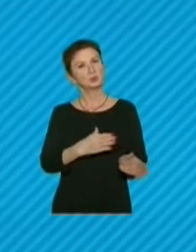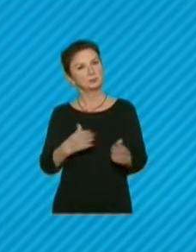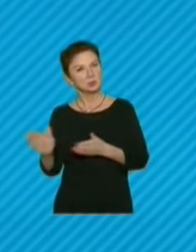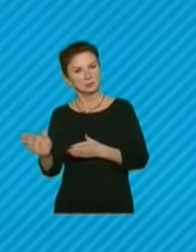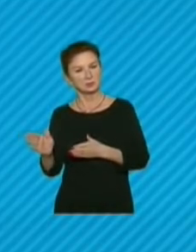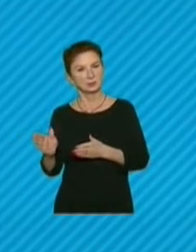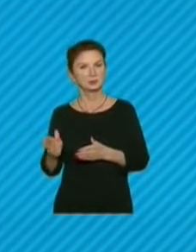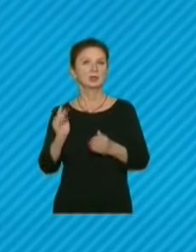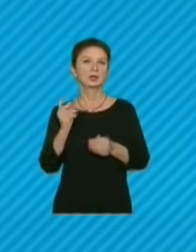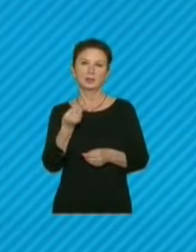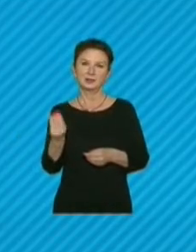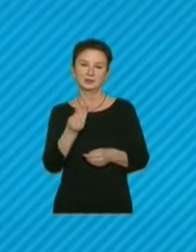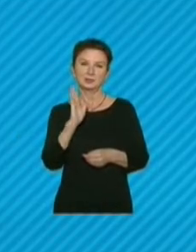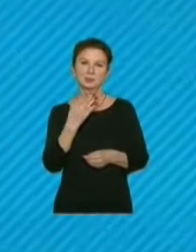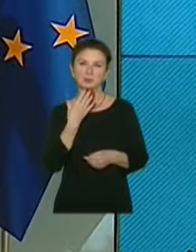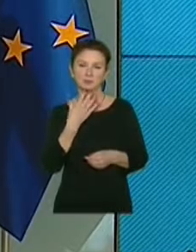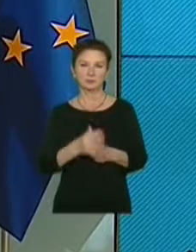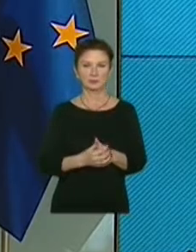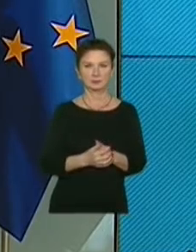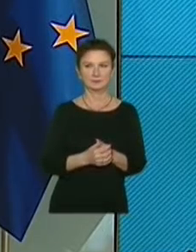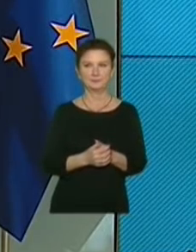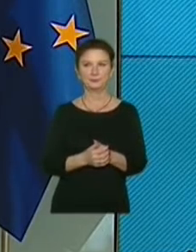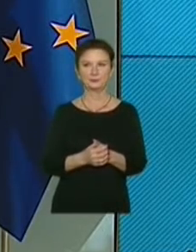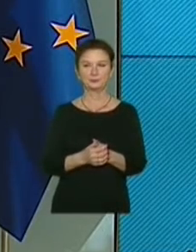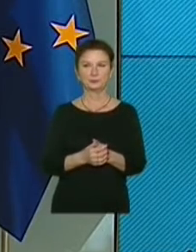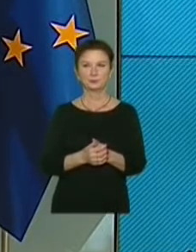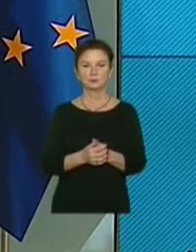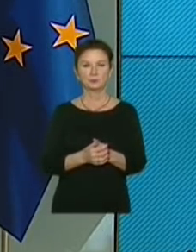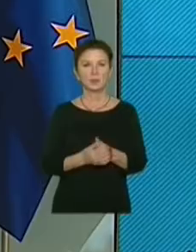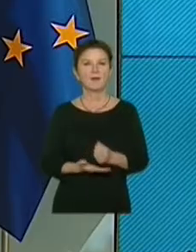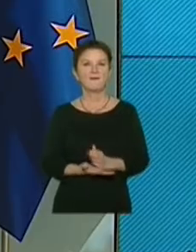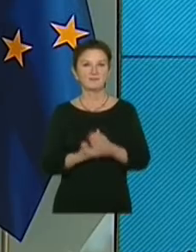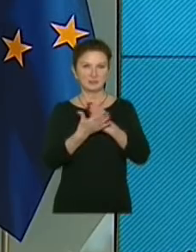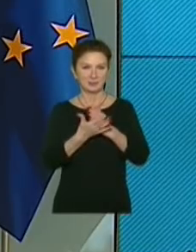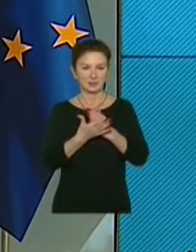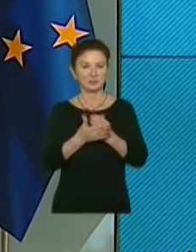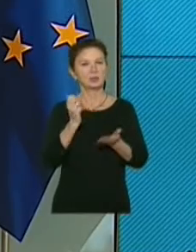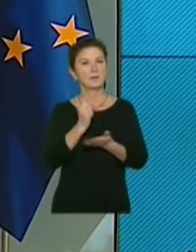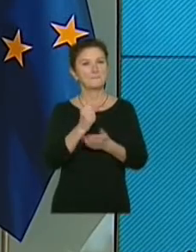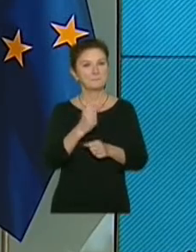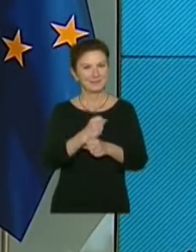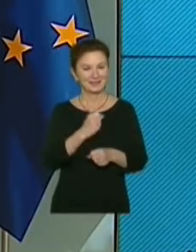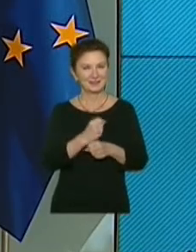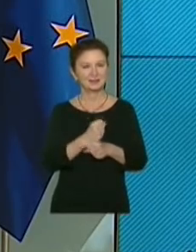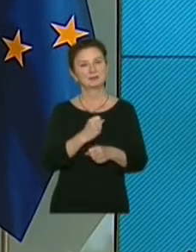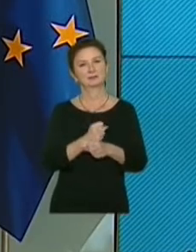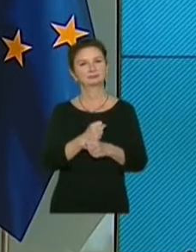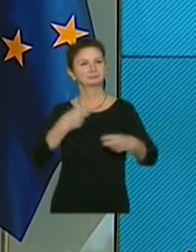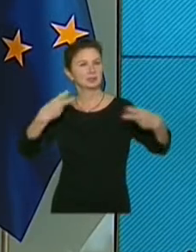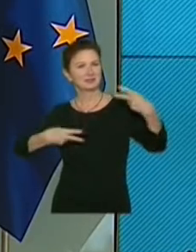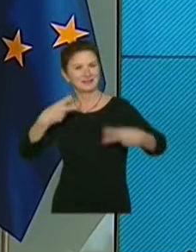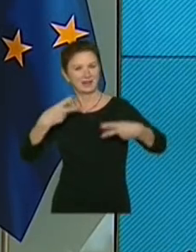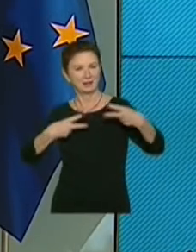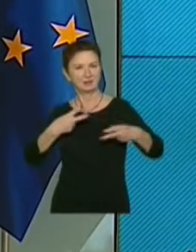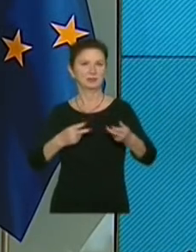przesunąć. O tym za chwilę jeszcze będę mówił. Na wsparcie pracy zdalnej przez nauczycieli przeznaczamy